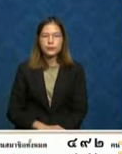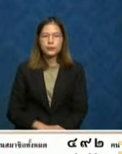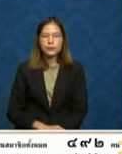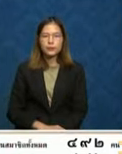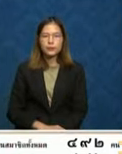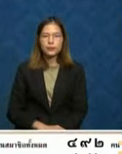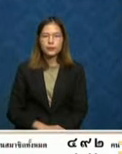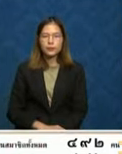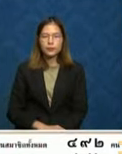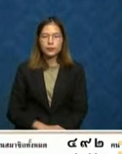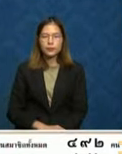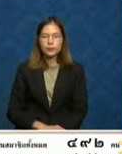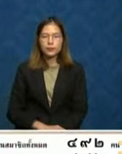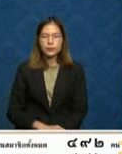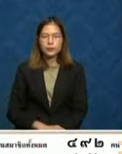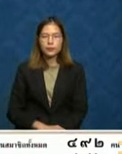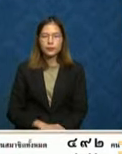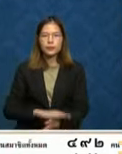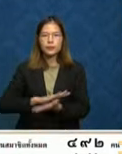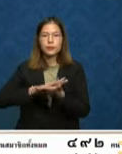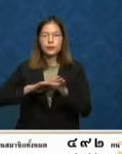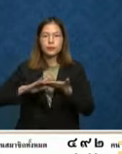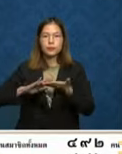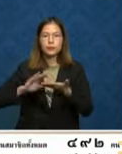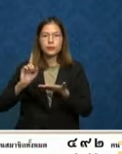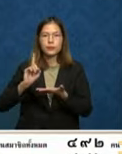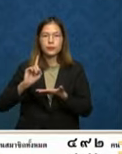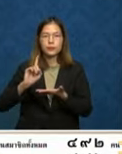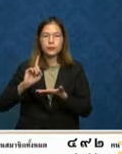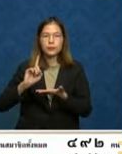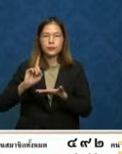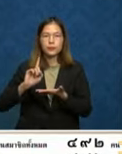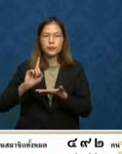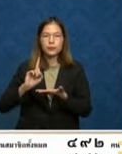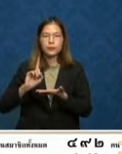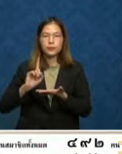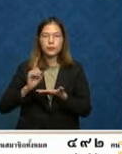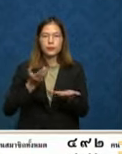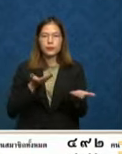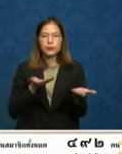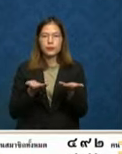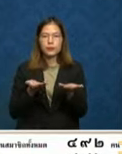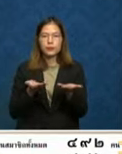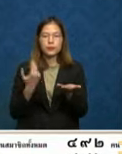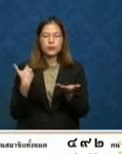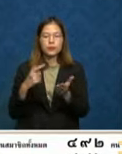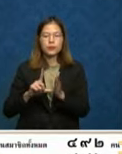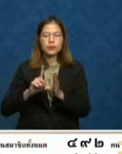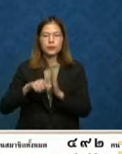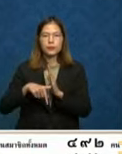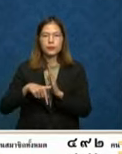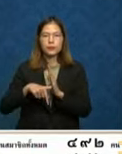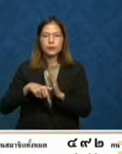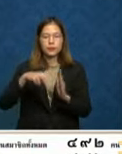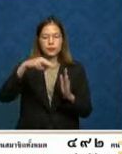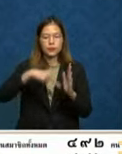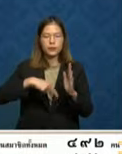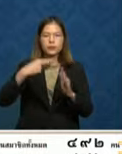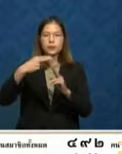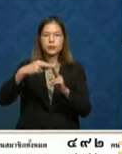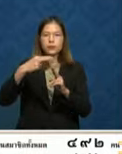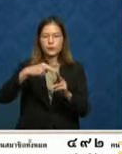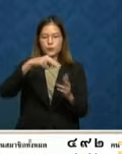ถูกต้องครับเรียบร้อยนะครับต่อไปขอเชิญท่านเลขาธิการอ่านรายชื่อ